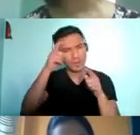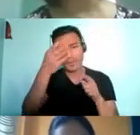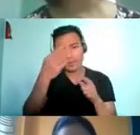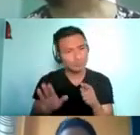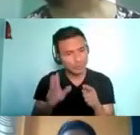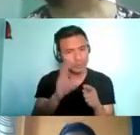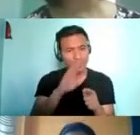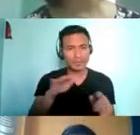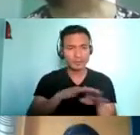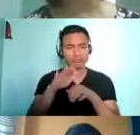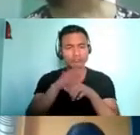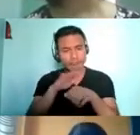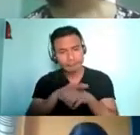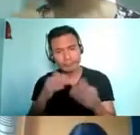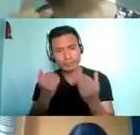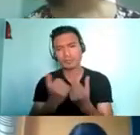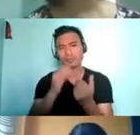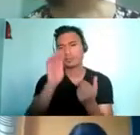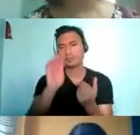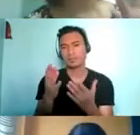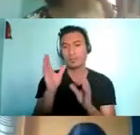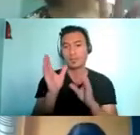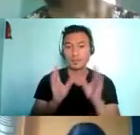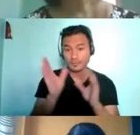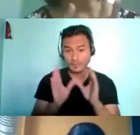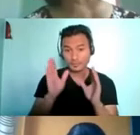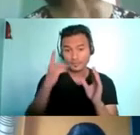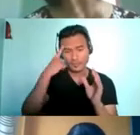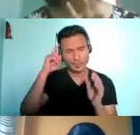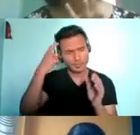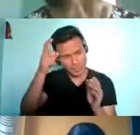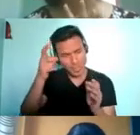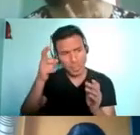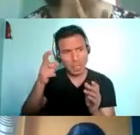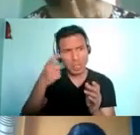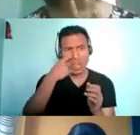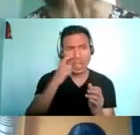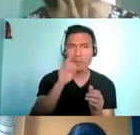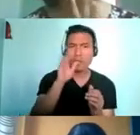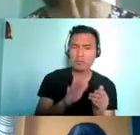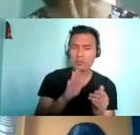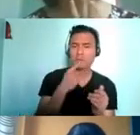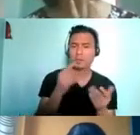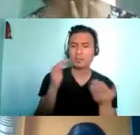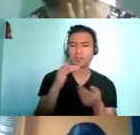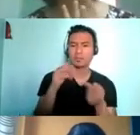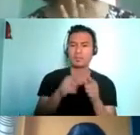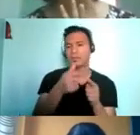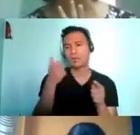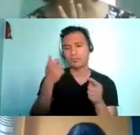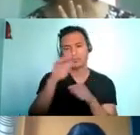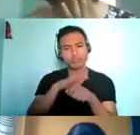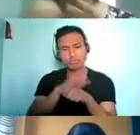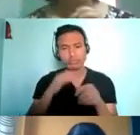बालबालिकाको पनि स्याहार सुसार गर्नु नसक्दाखेरि यदि डिप्रेसनमा गएको आमा छ भने उसले चाहिँ बच्चालाई पनि राम्ररी स्याहार